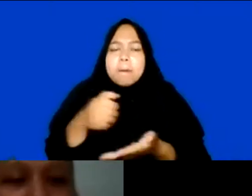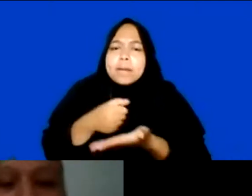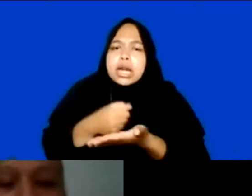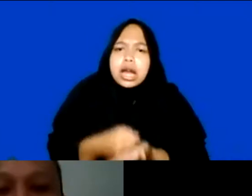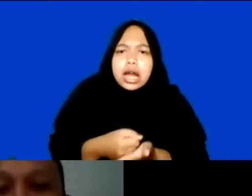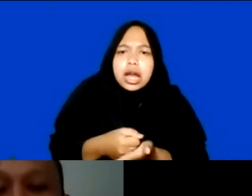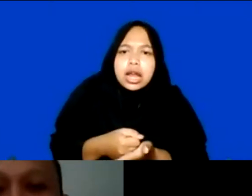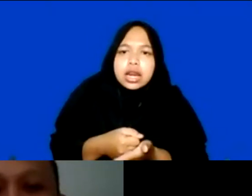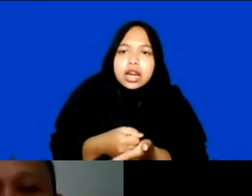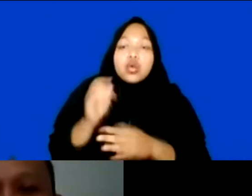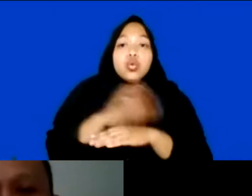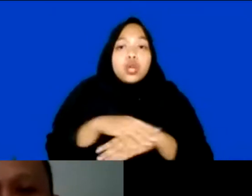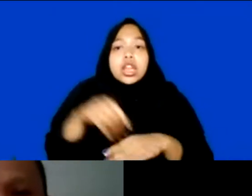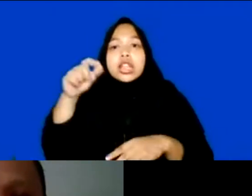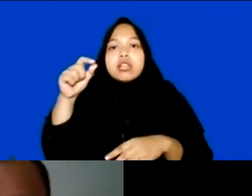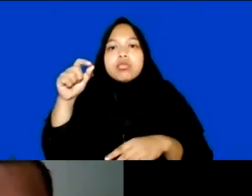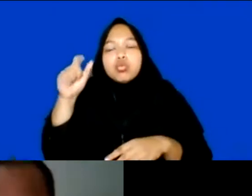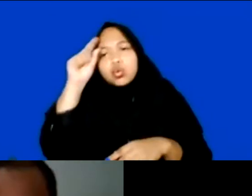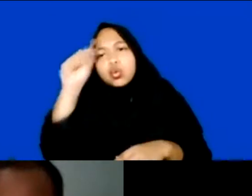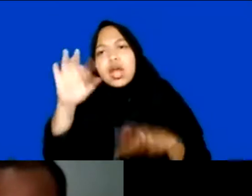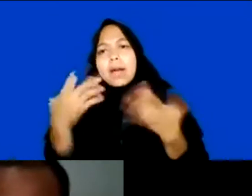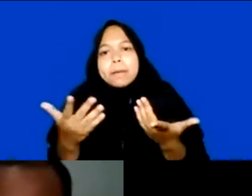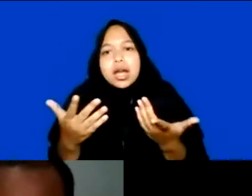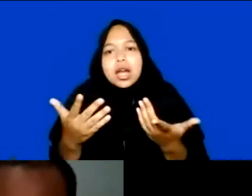punya bentuk. Kayak gitu.